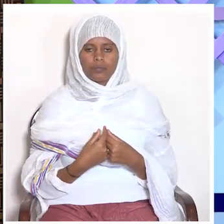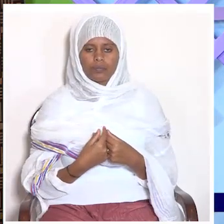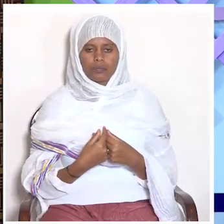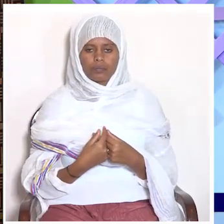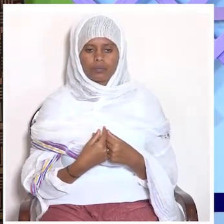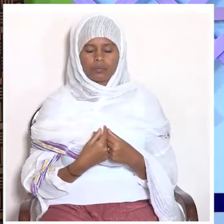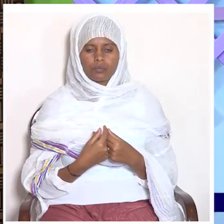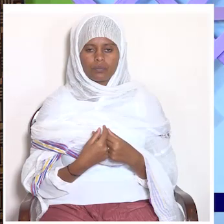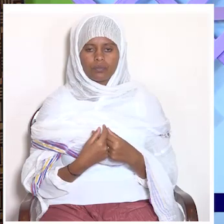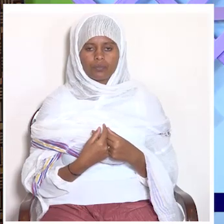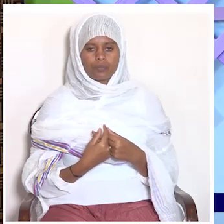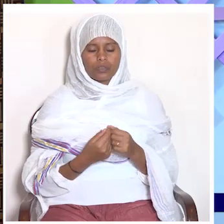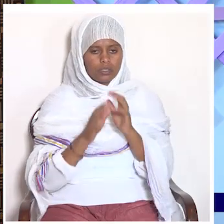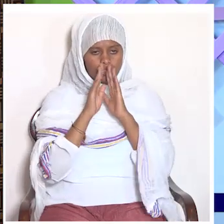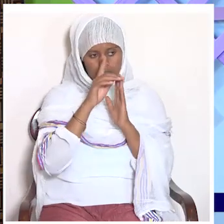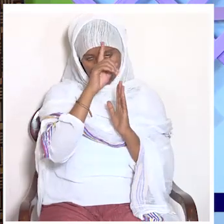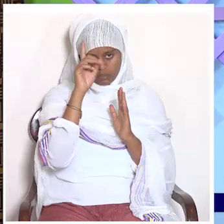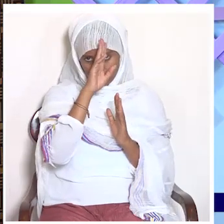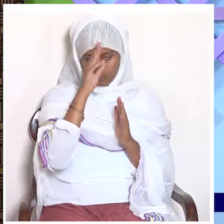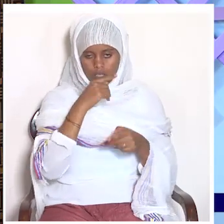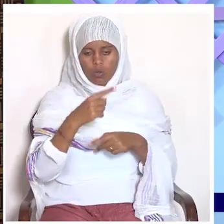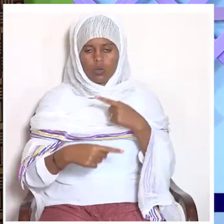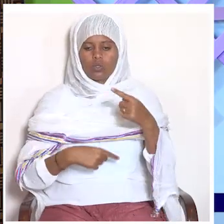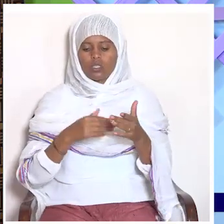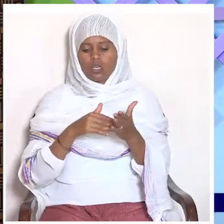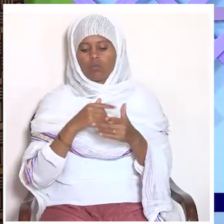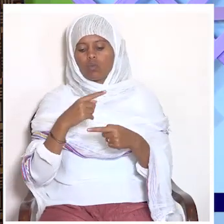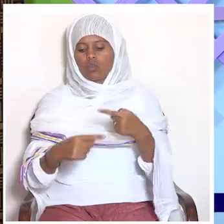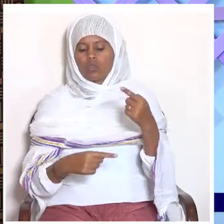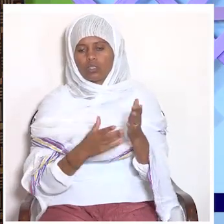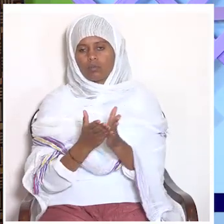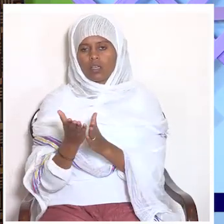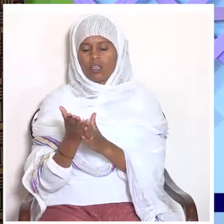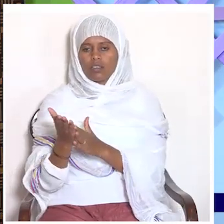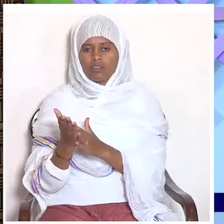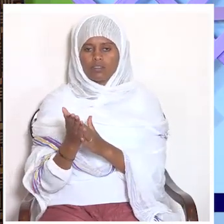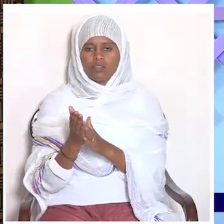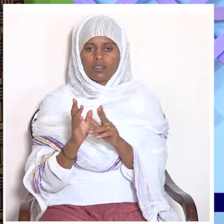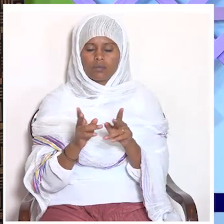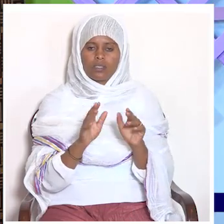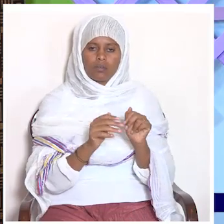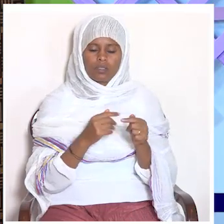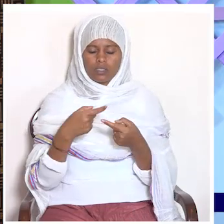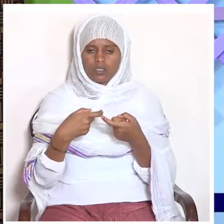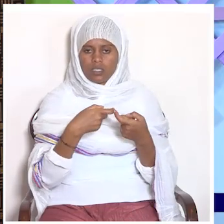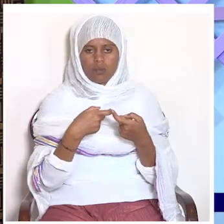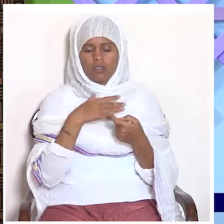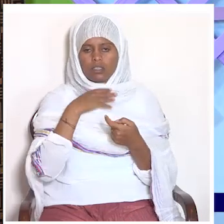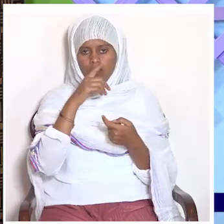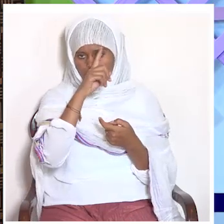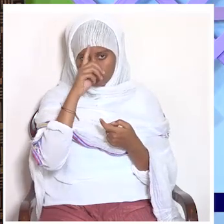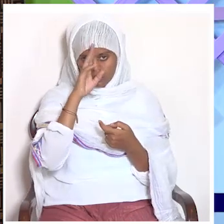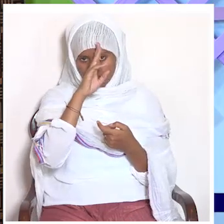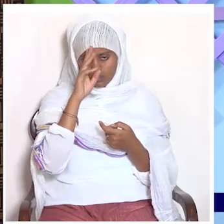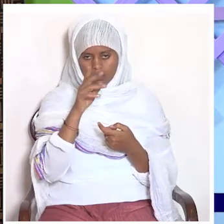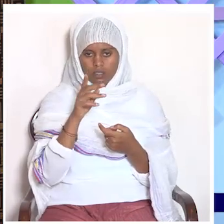يعدلنا لازي قدس تدنجل كاولودو ناولودو محلالف درمزنها سدرا